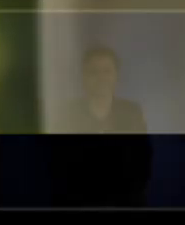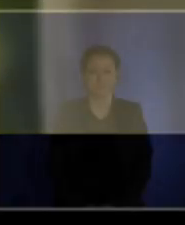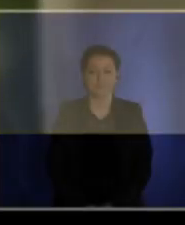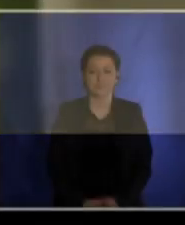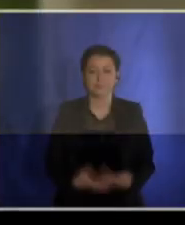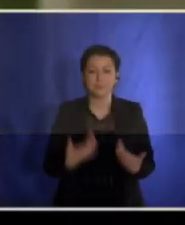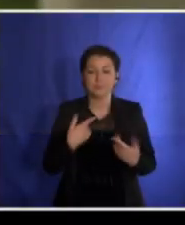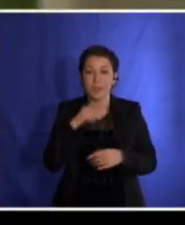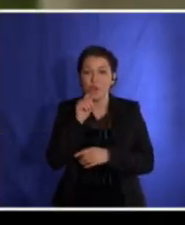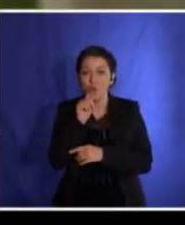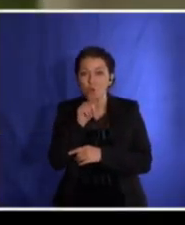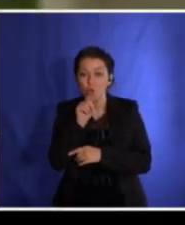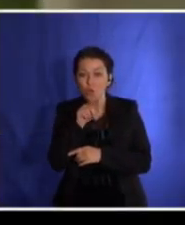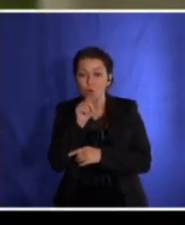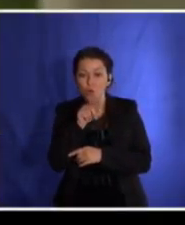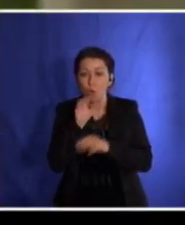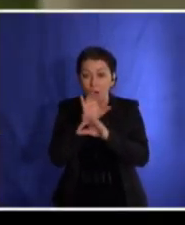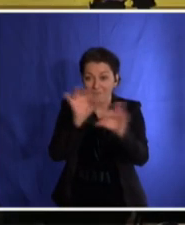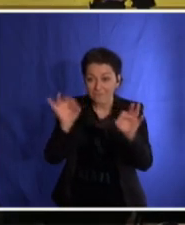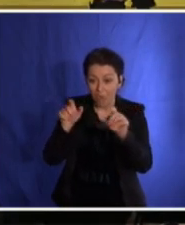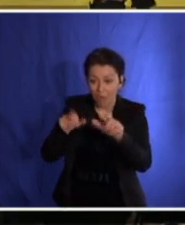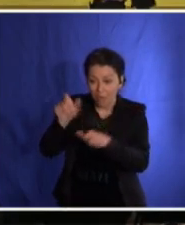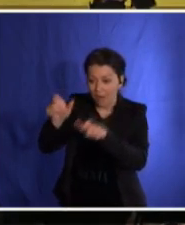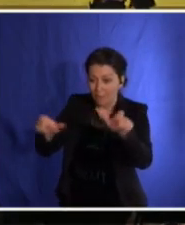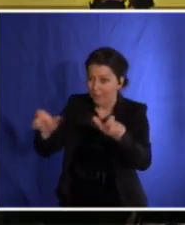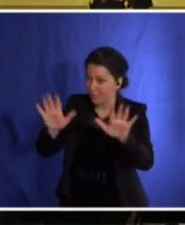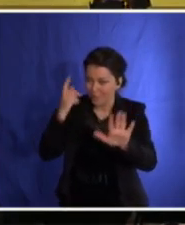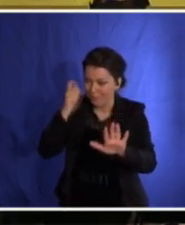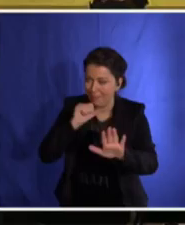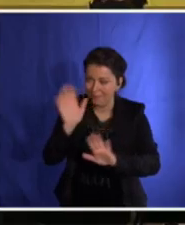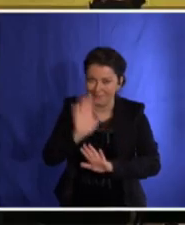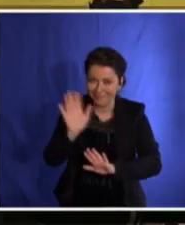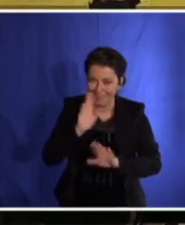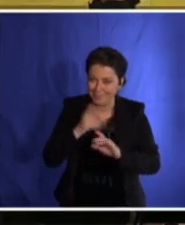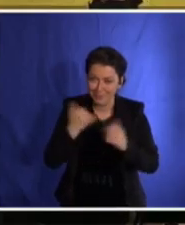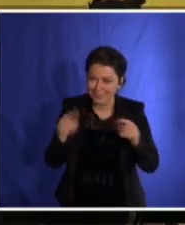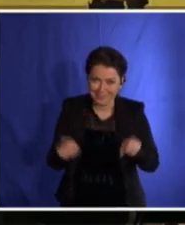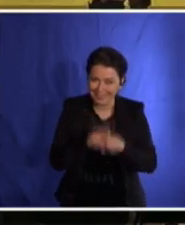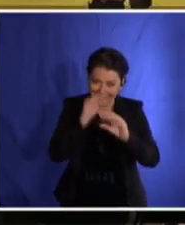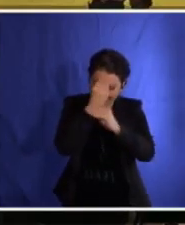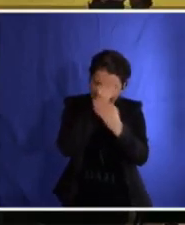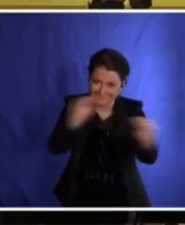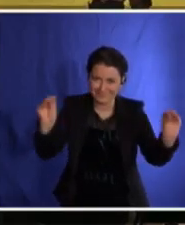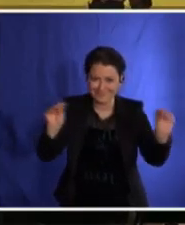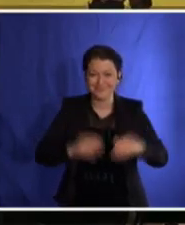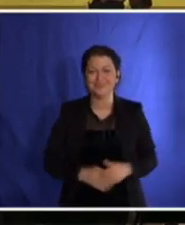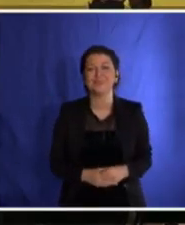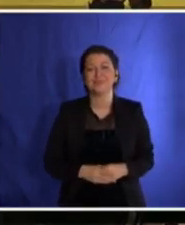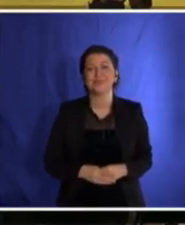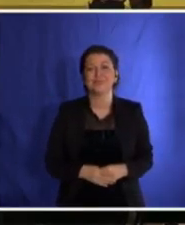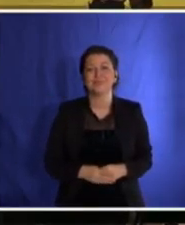Kuckuck ist nicht gemein für die älteren Leute, ja, das möchte ich nur feststellen, gleich zu Beginn.